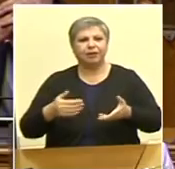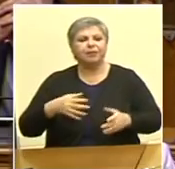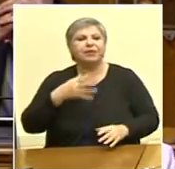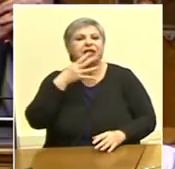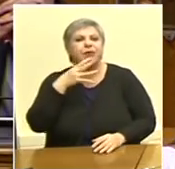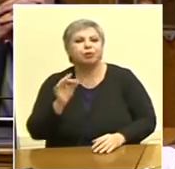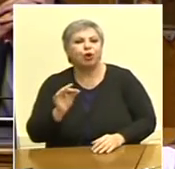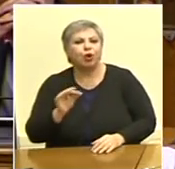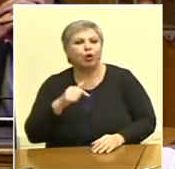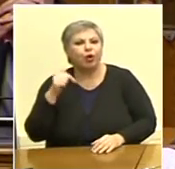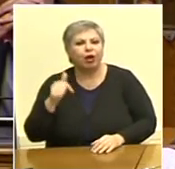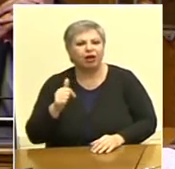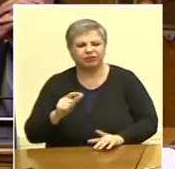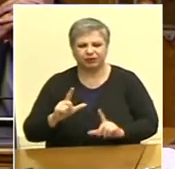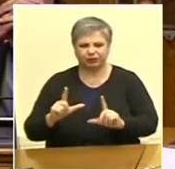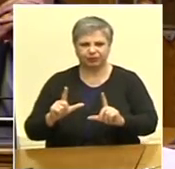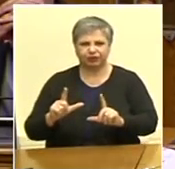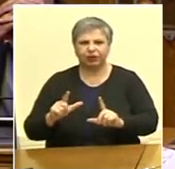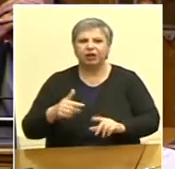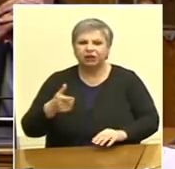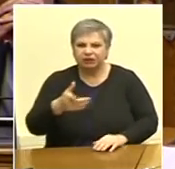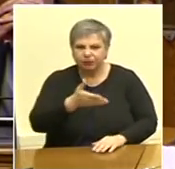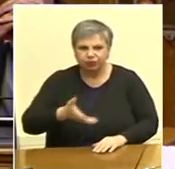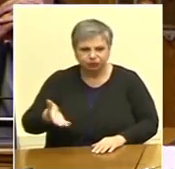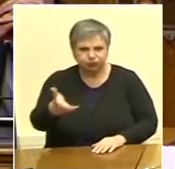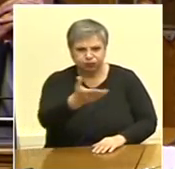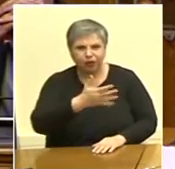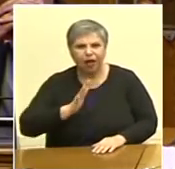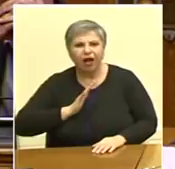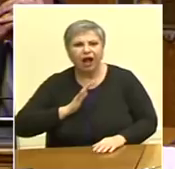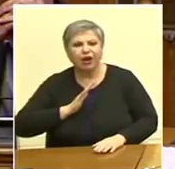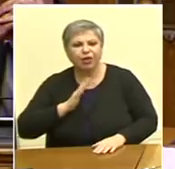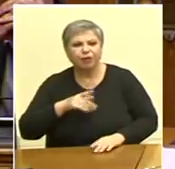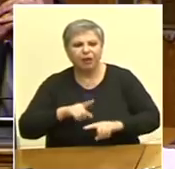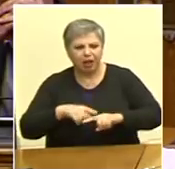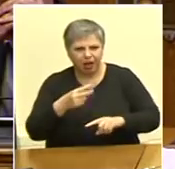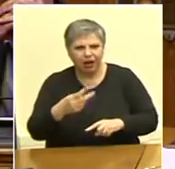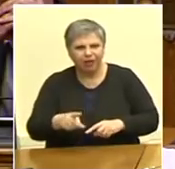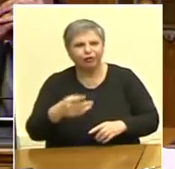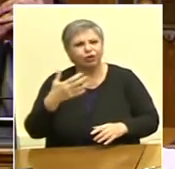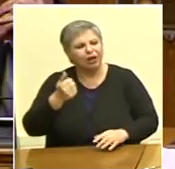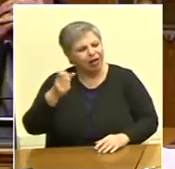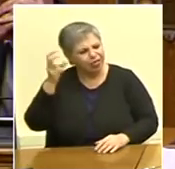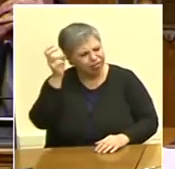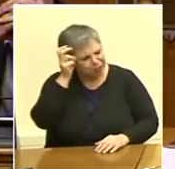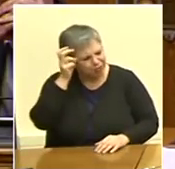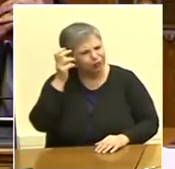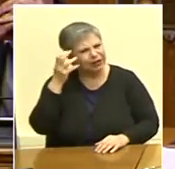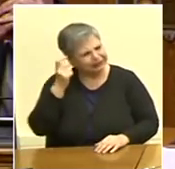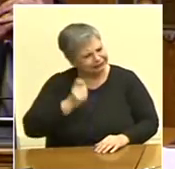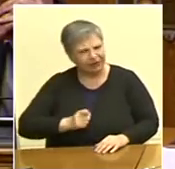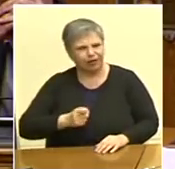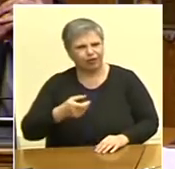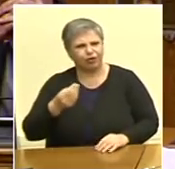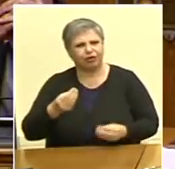ξέρετε, ο ελληνικός λαός έχει και μνήμη και έχει και κρίση. Και θυμάται ο ελληνικός λαός